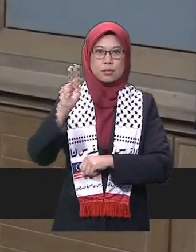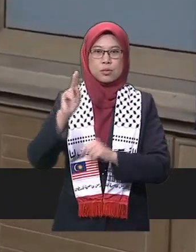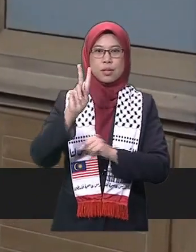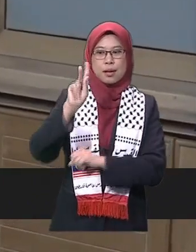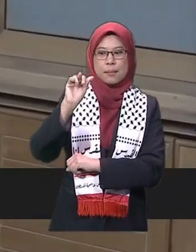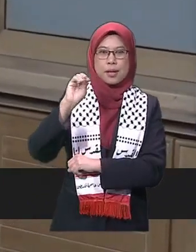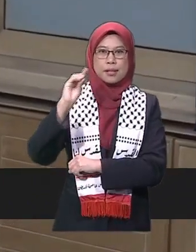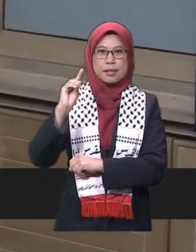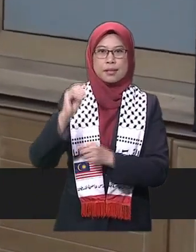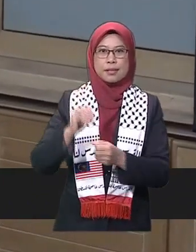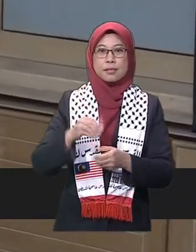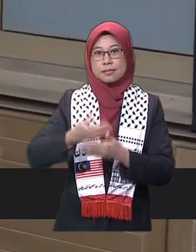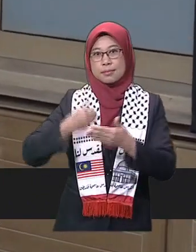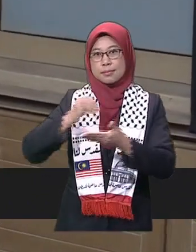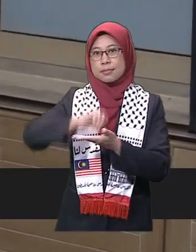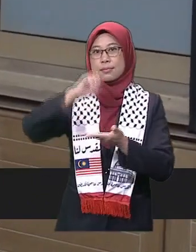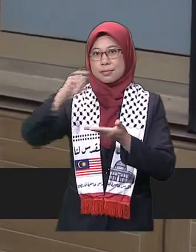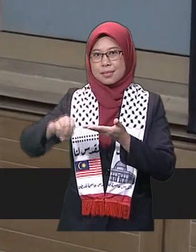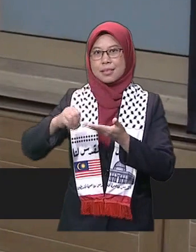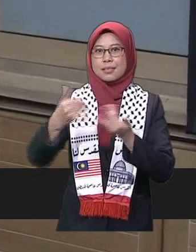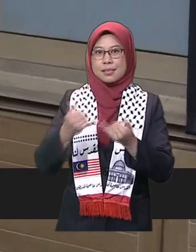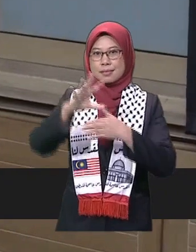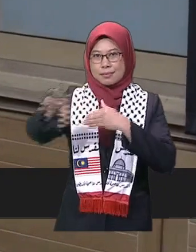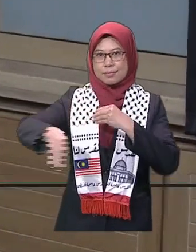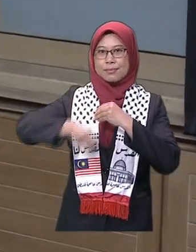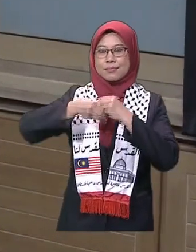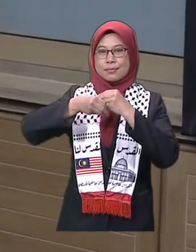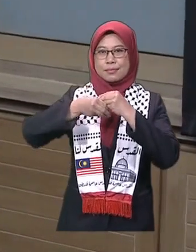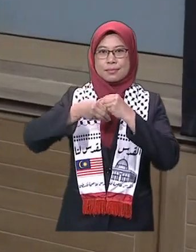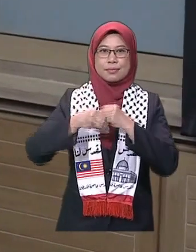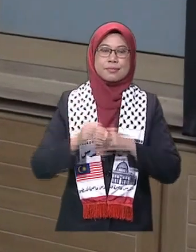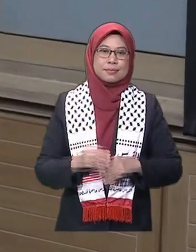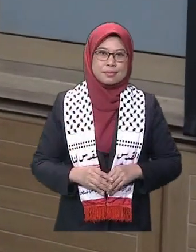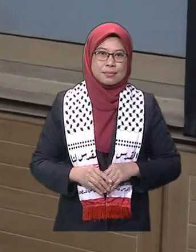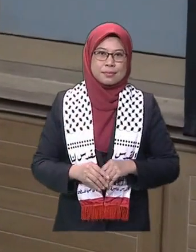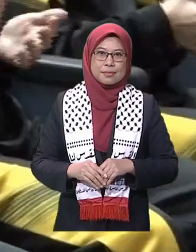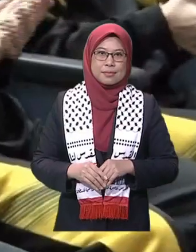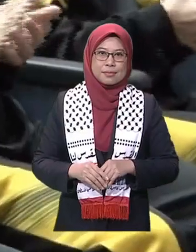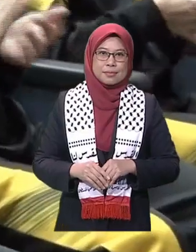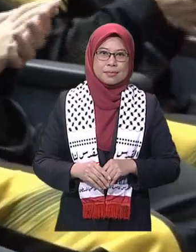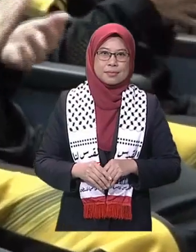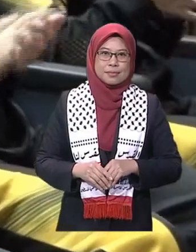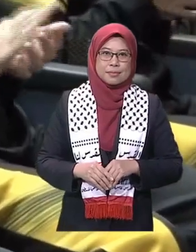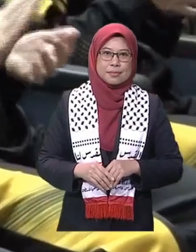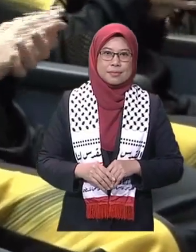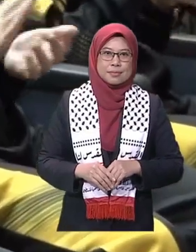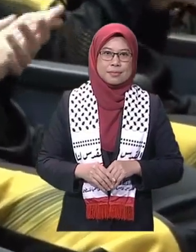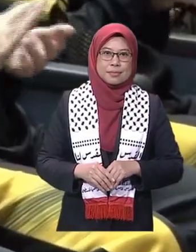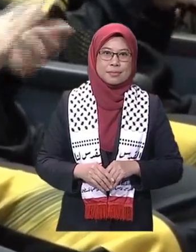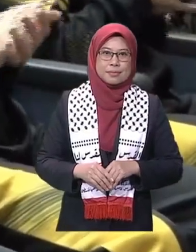yang digugurkan sebelum ini disenaraikan semula pada Sukan SEA 2025.